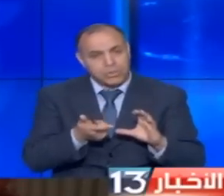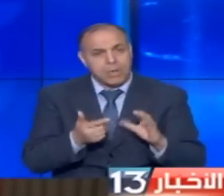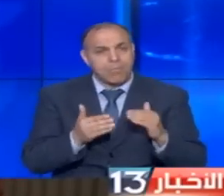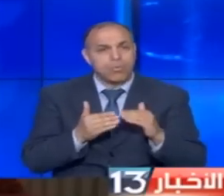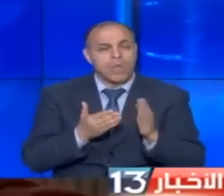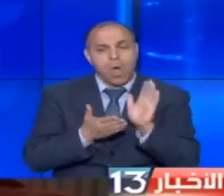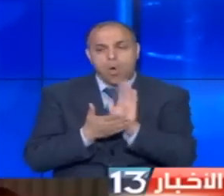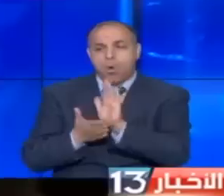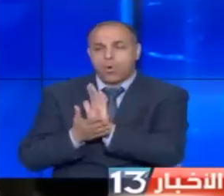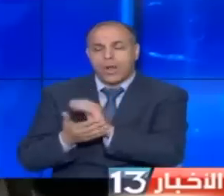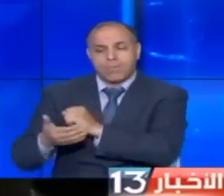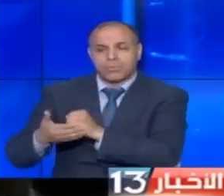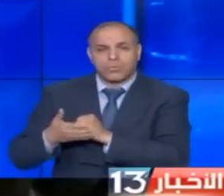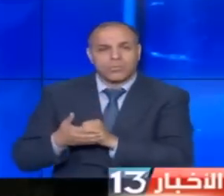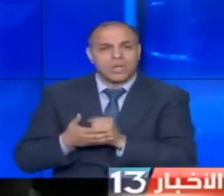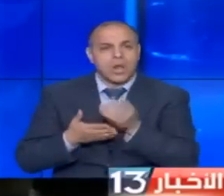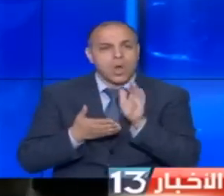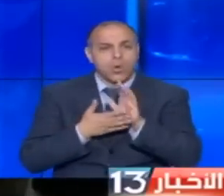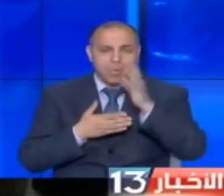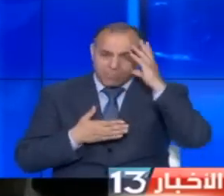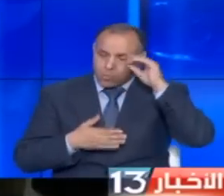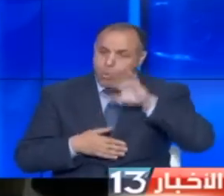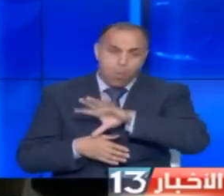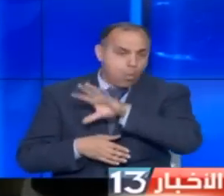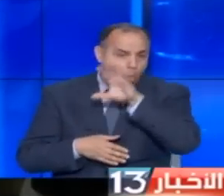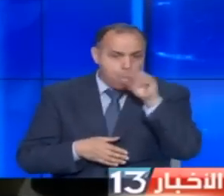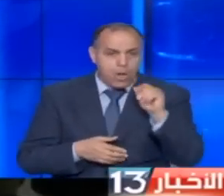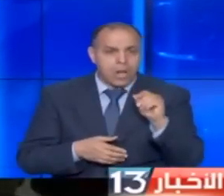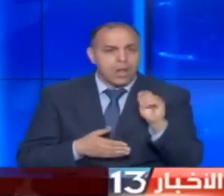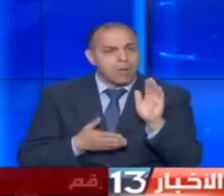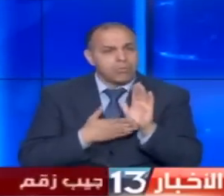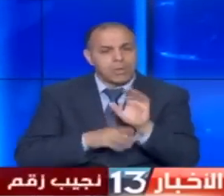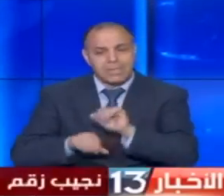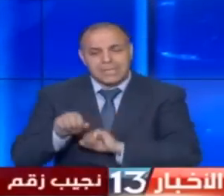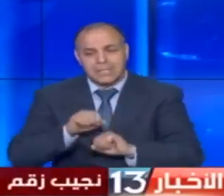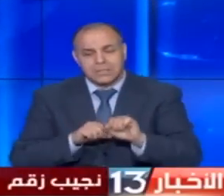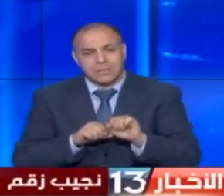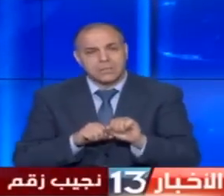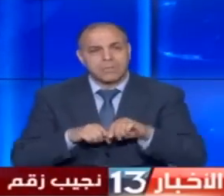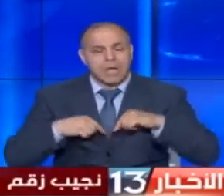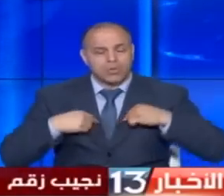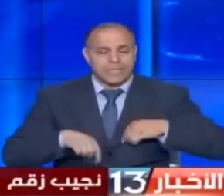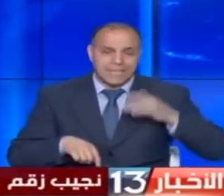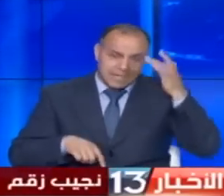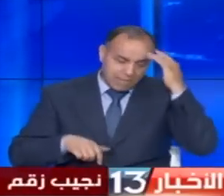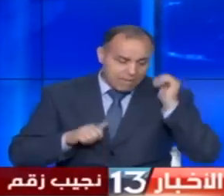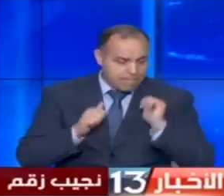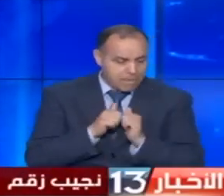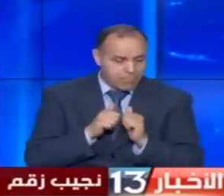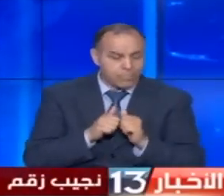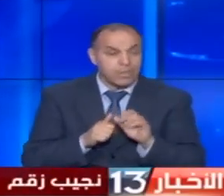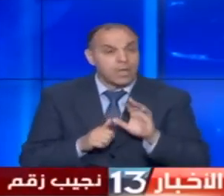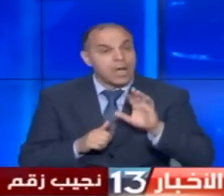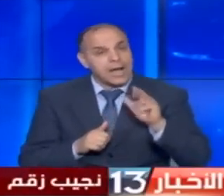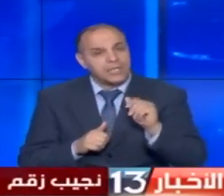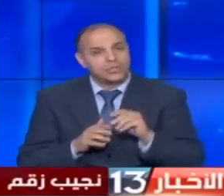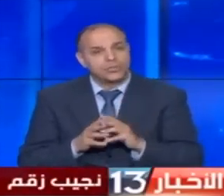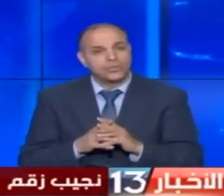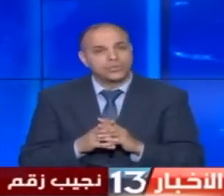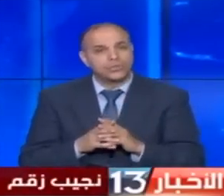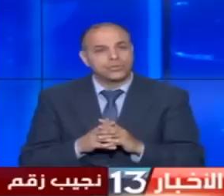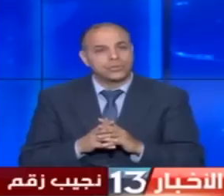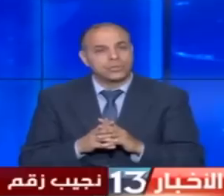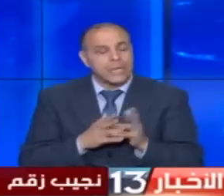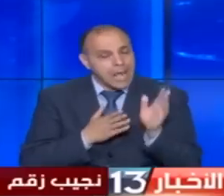العروض المدعومه العروض محترفه جميعها كان بالتنسيق مع مصالح وزاره الثقافه وجبنا